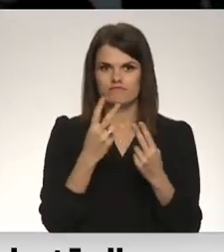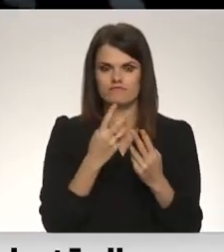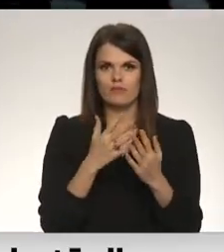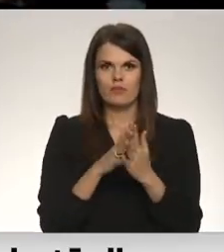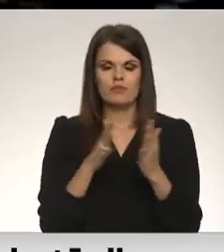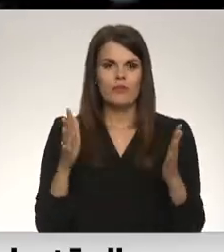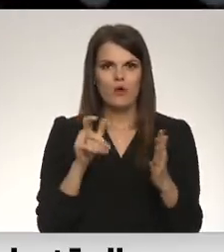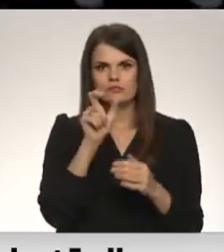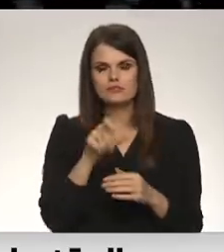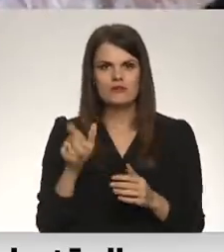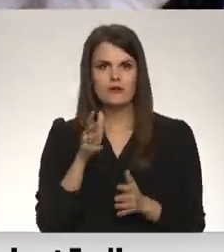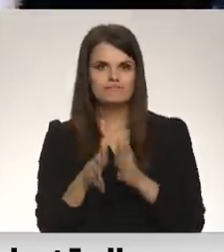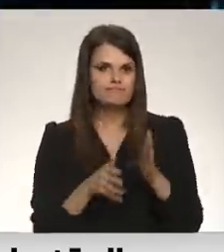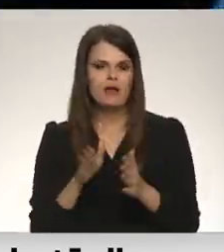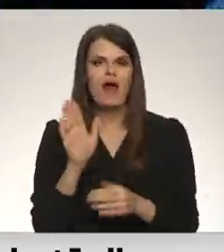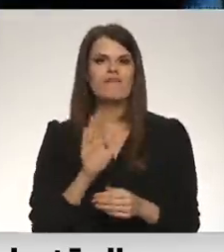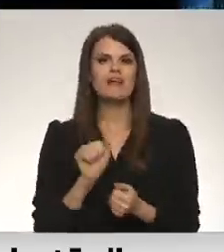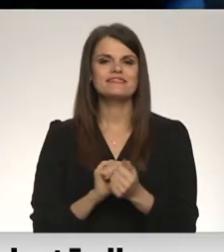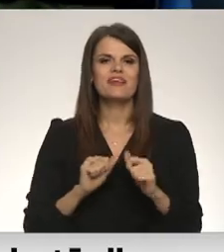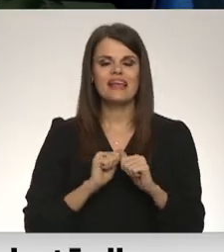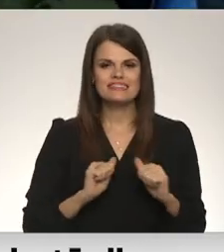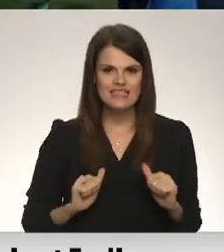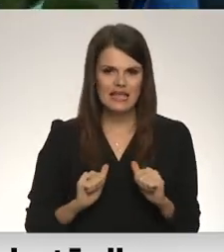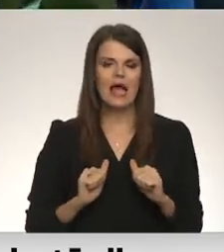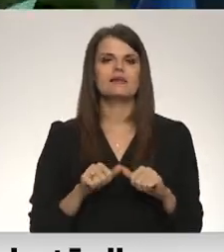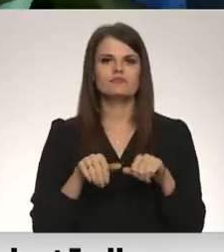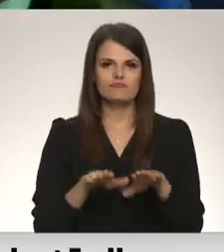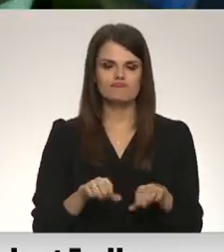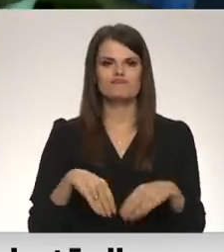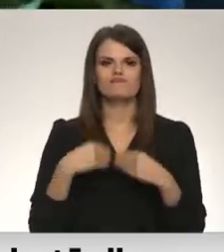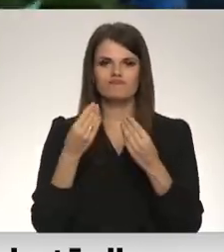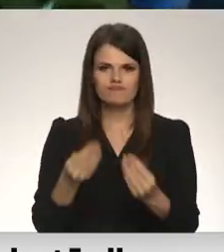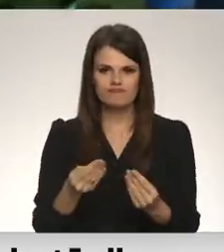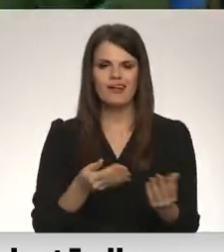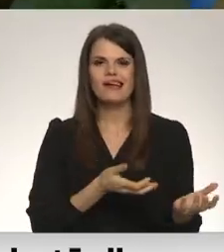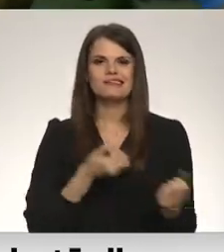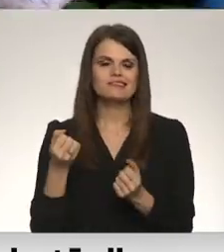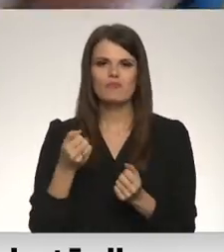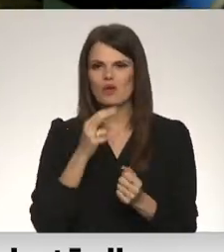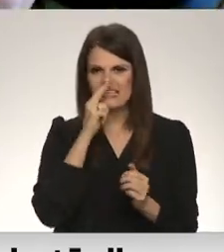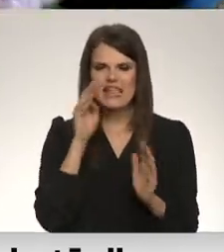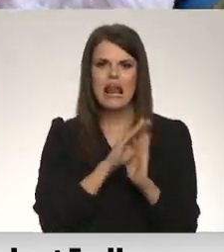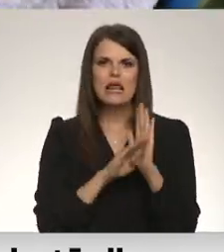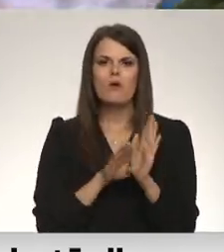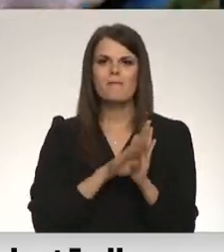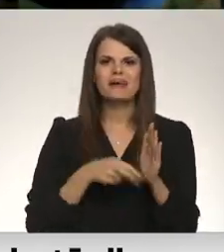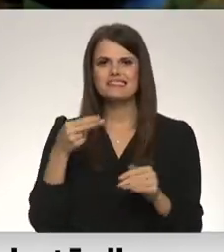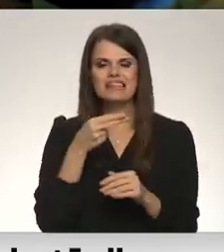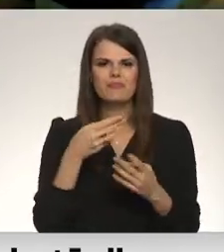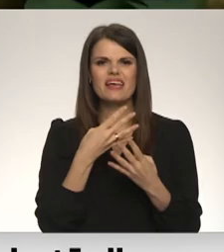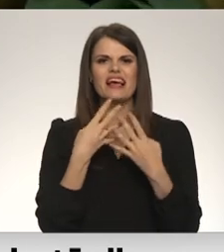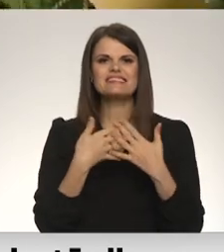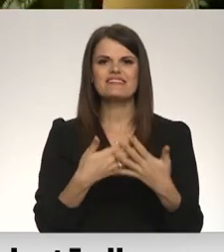pieprasījumu, piemēram, valsts vides dienas lēmis maskēšanās tīklu izgatavošanai nodot, izņemtos nelikumīgos bezsaimnieka zvejas